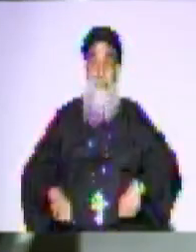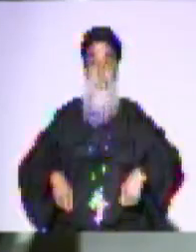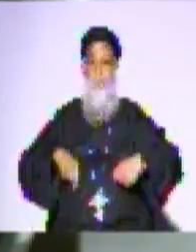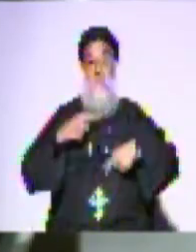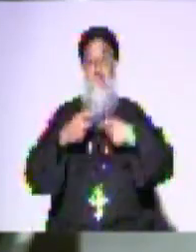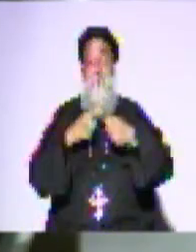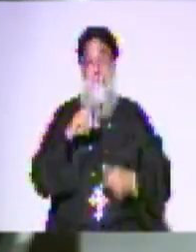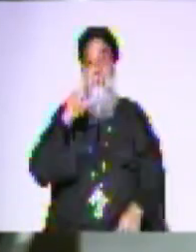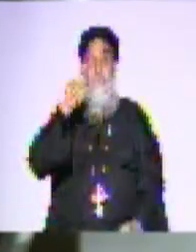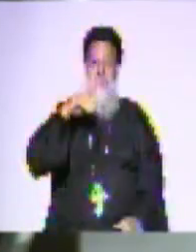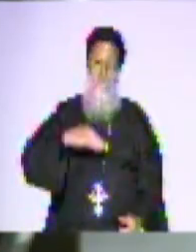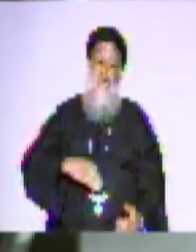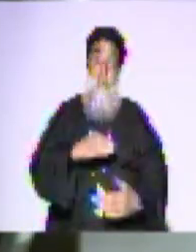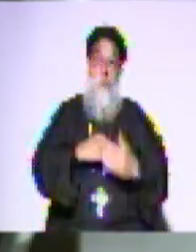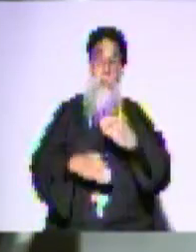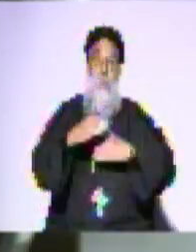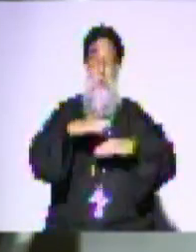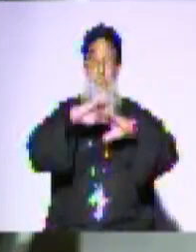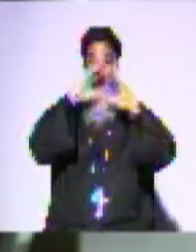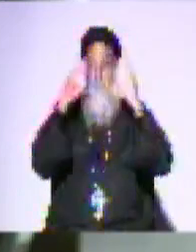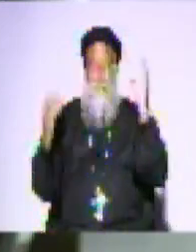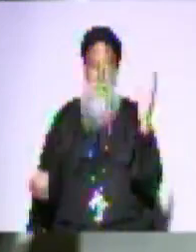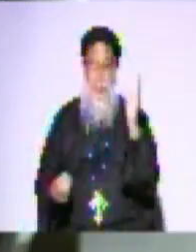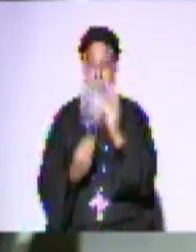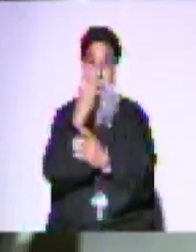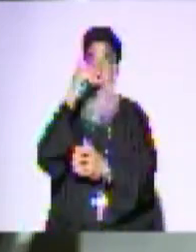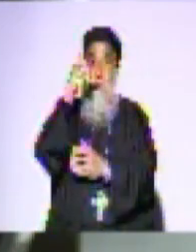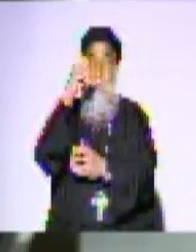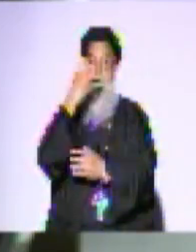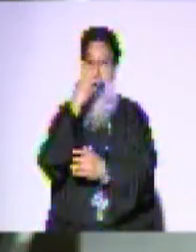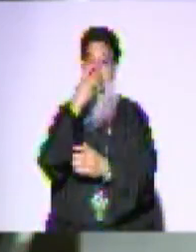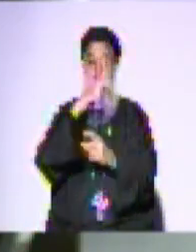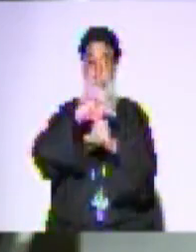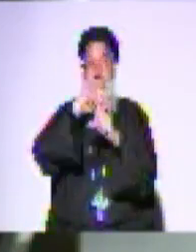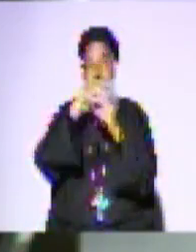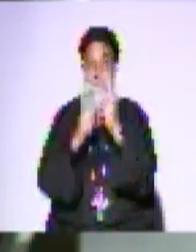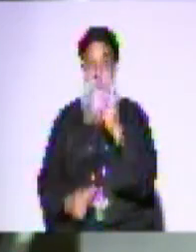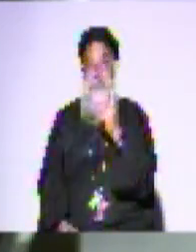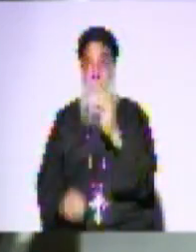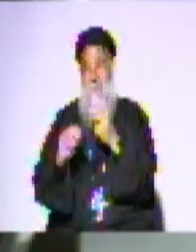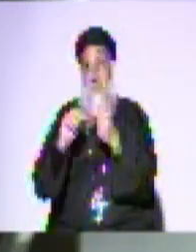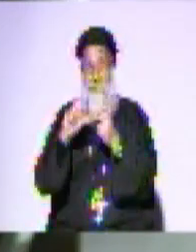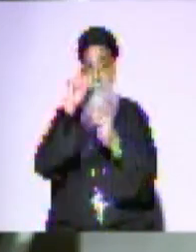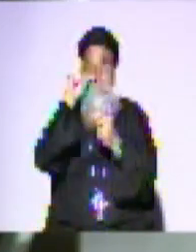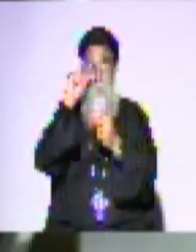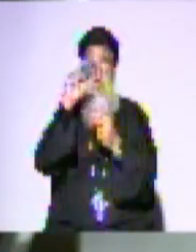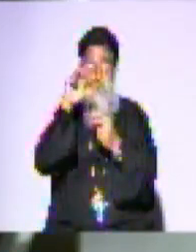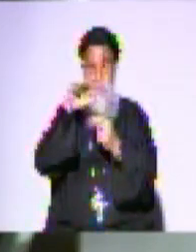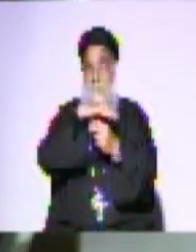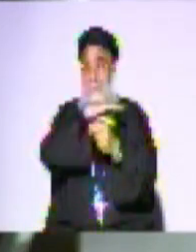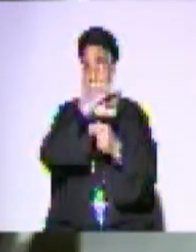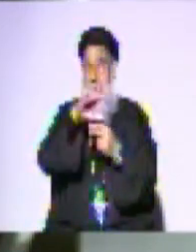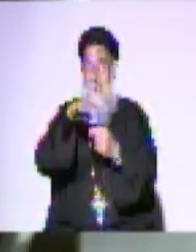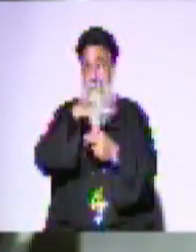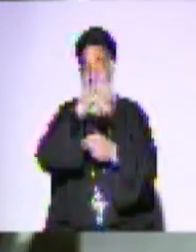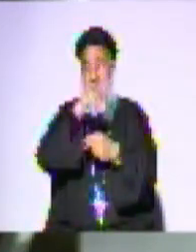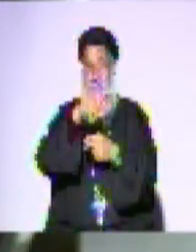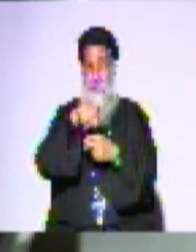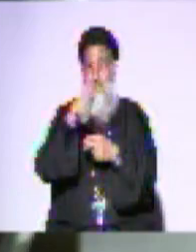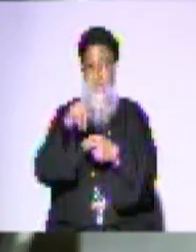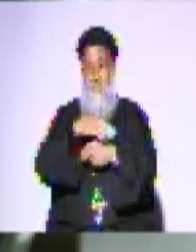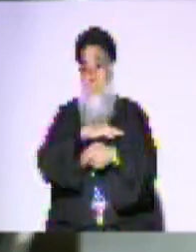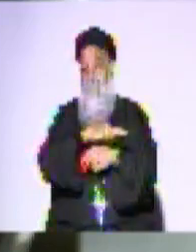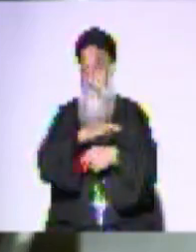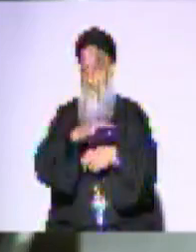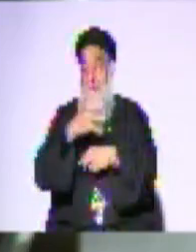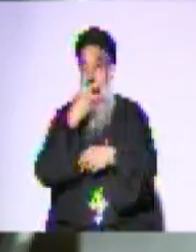الماء، لأن الخلقة بدأت من الماء والروح. قال الله ليكن نور فكان نور، وكان